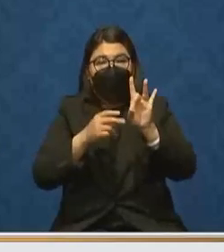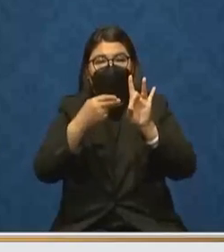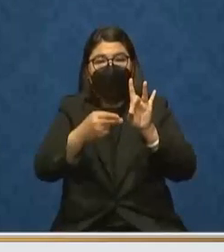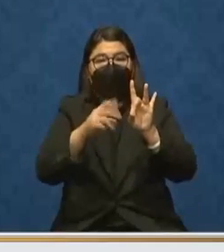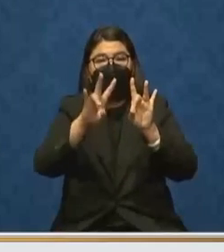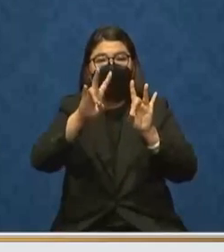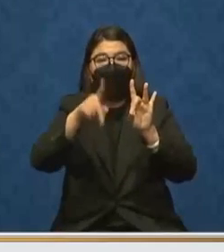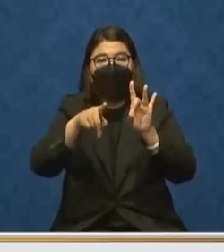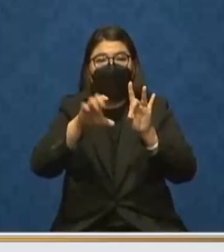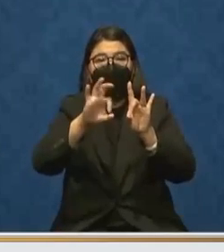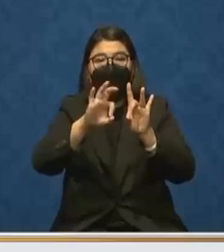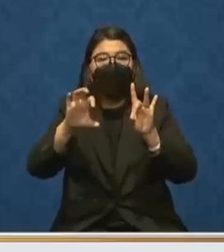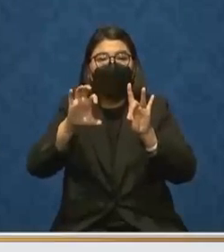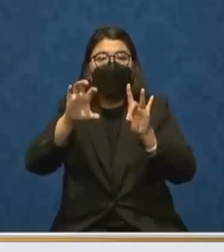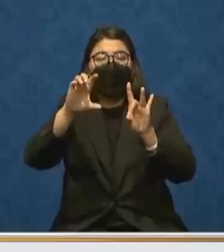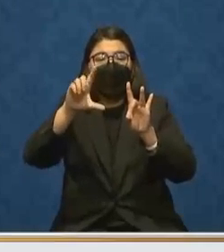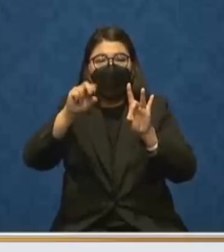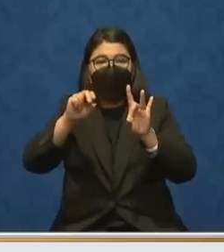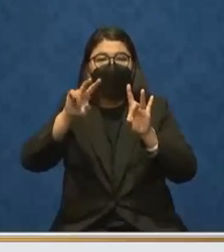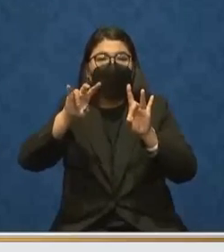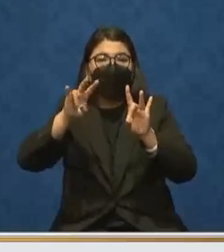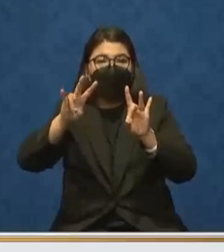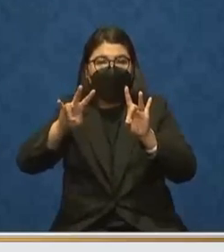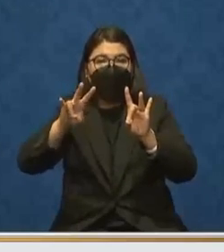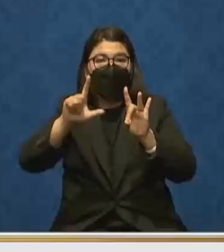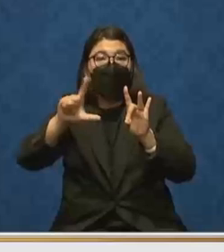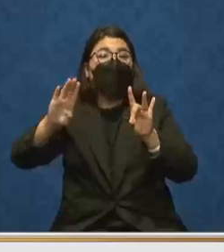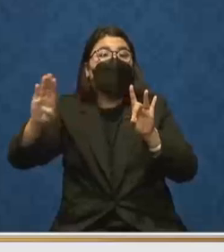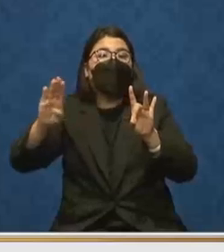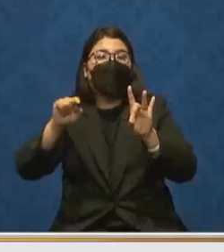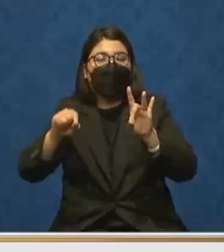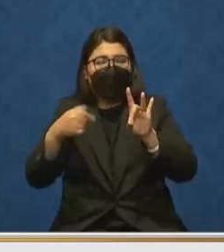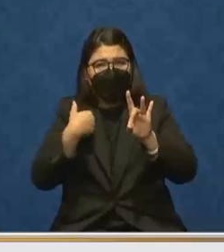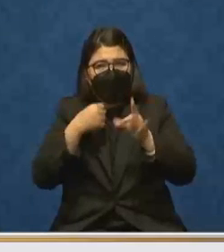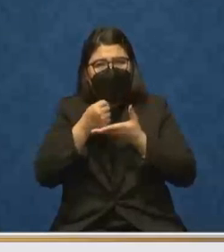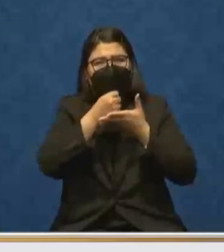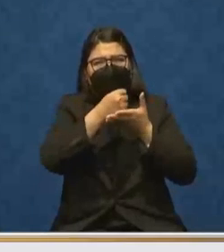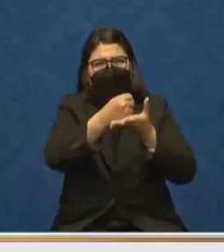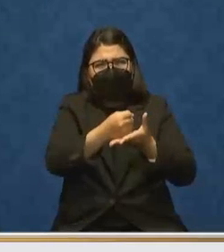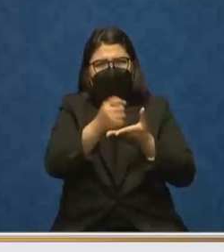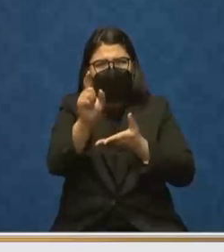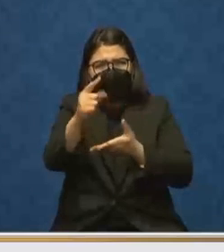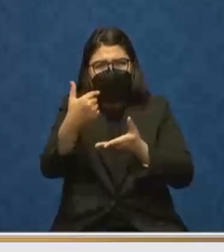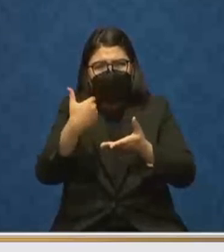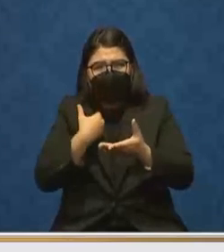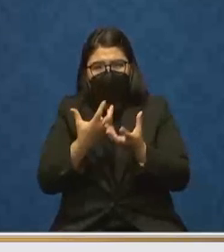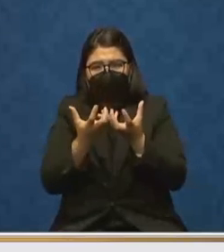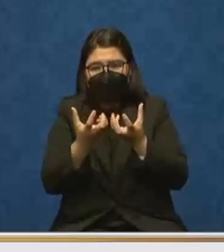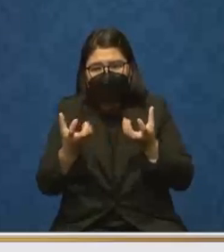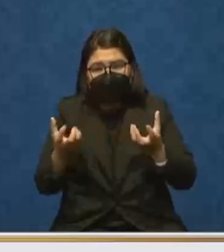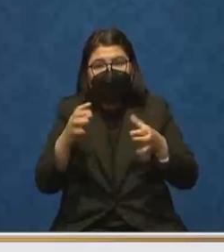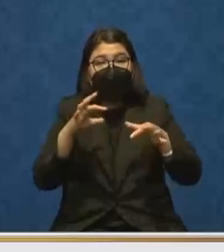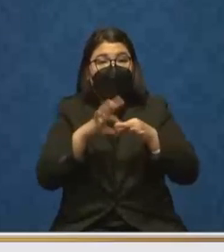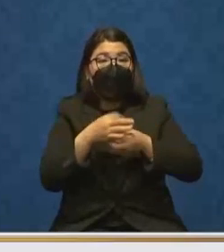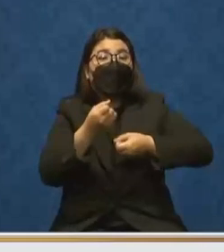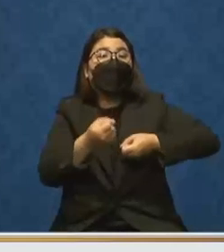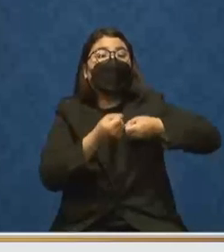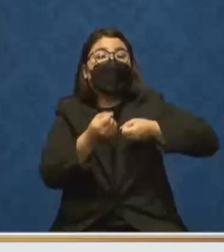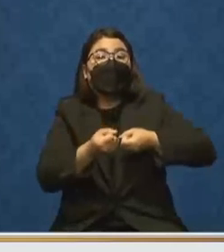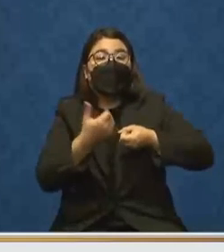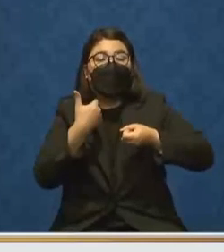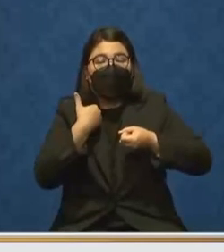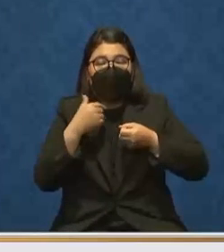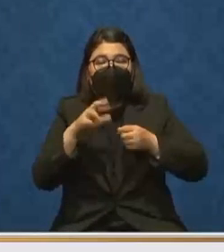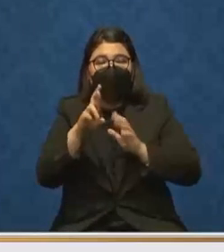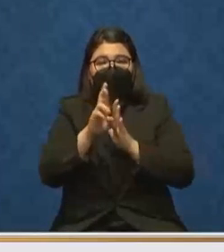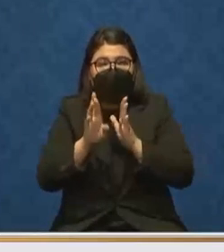78,903.7 ล้านบาทเพื่อเพิ่มการขยายตัวของผลิตภัณฑ์มวลรวมและผลิตภาพด้านการผลิตของสาขาเกษตรโดยส่งเสริมระบบเก